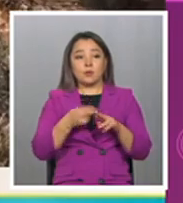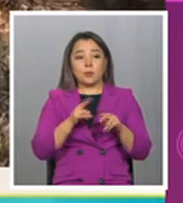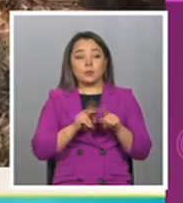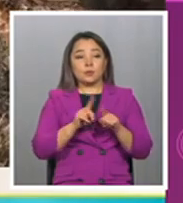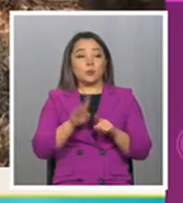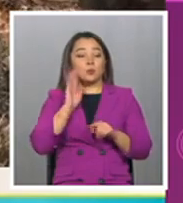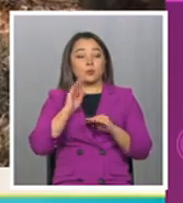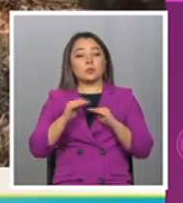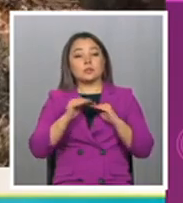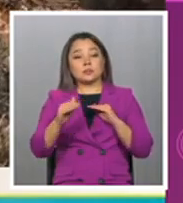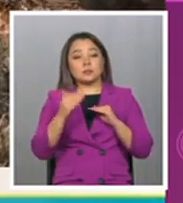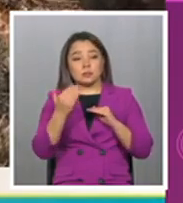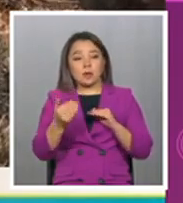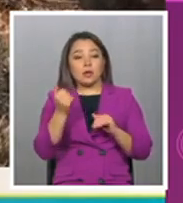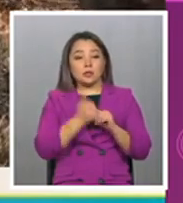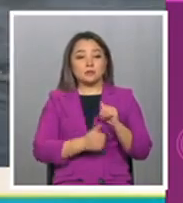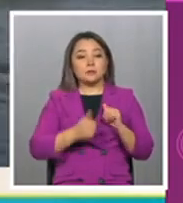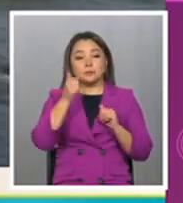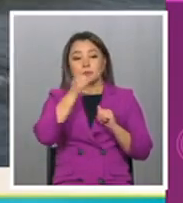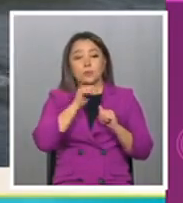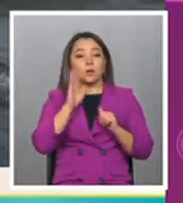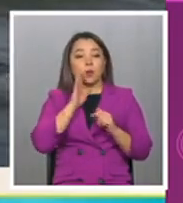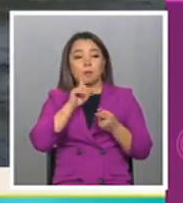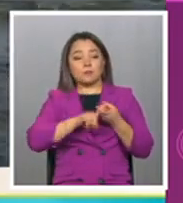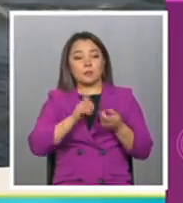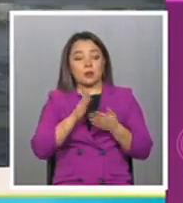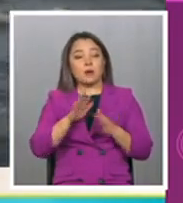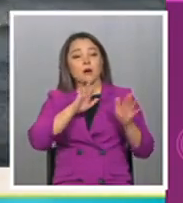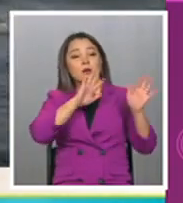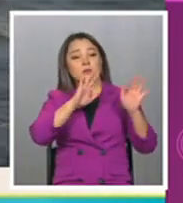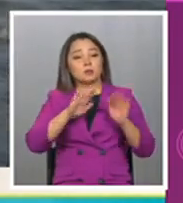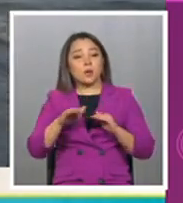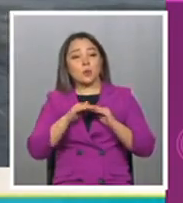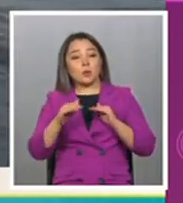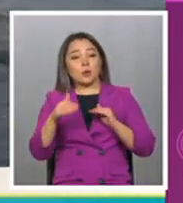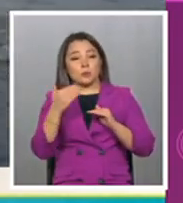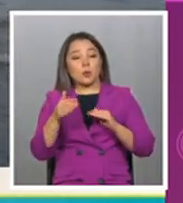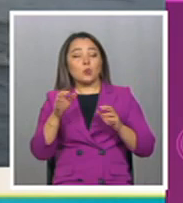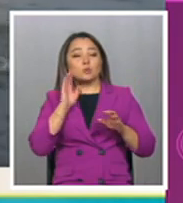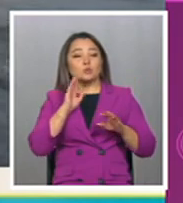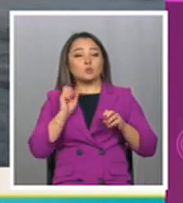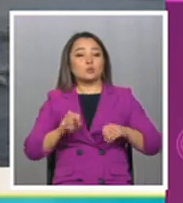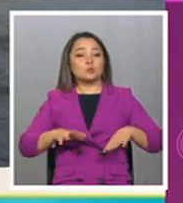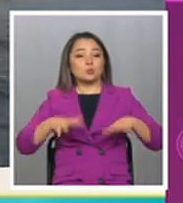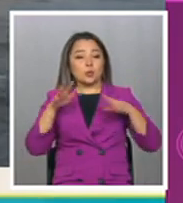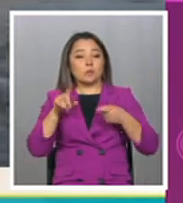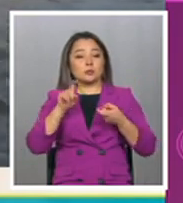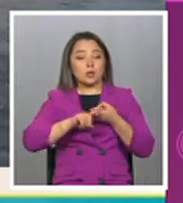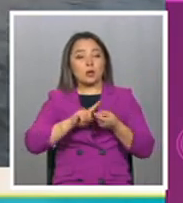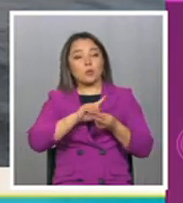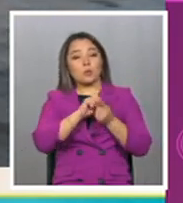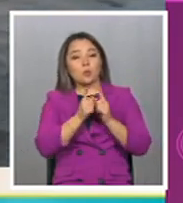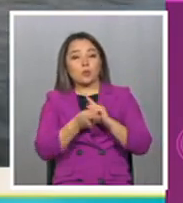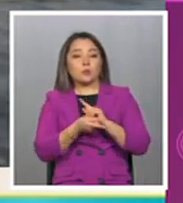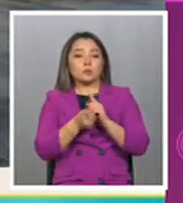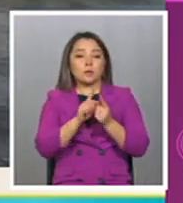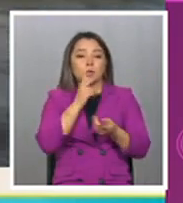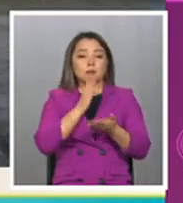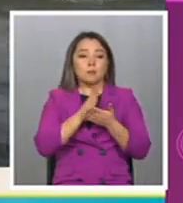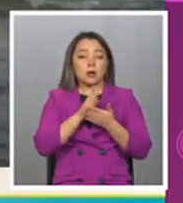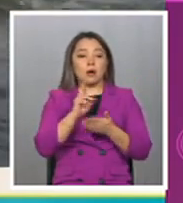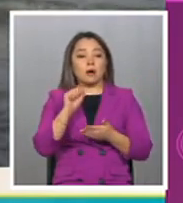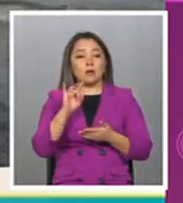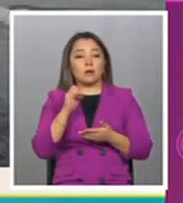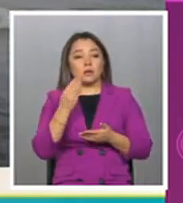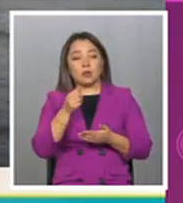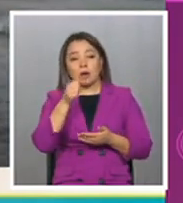деңгейі жылдың әр маусымында таудағы қар көлеміне, судың булану қарқынына қарай өзгеріп отырады. Қараша айында